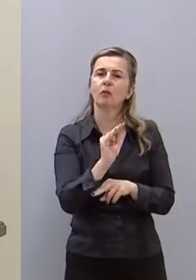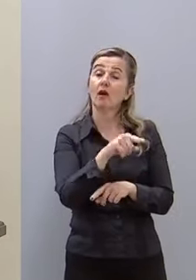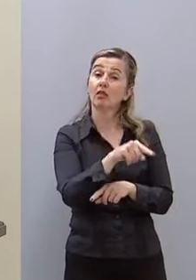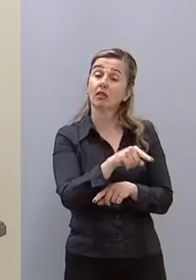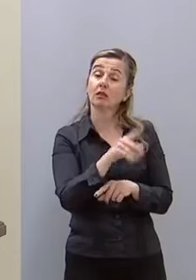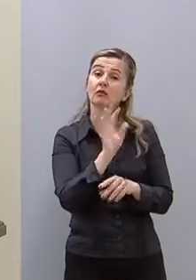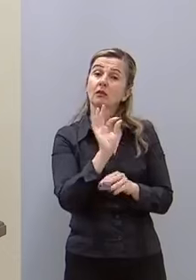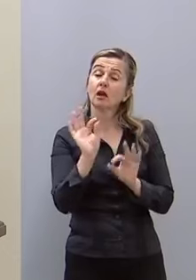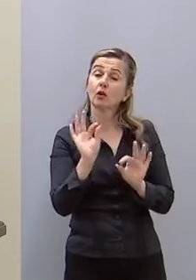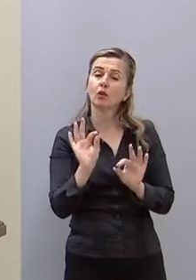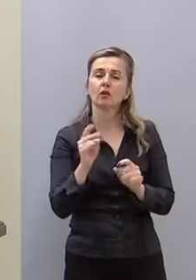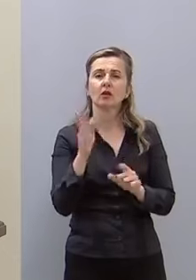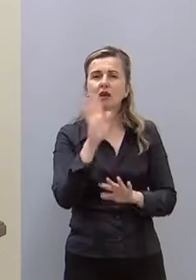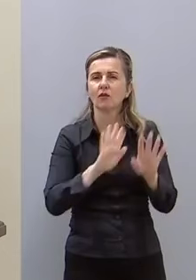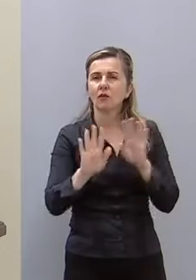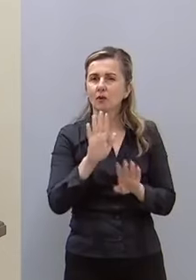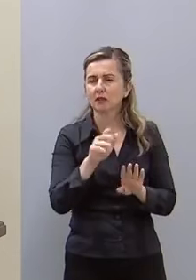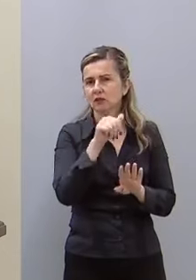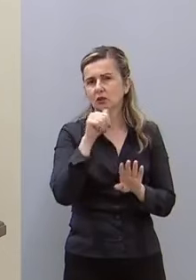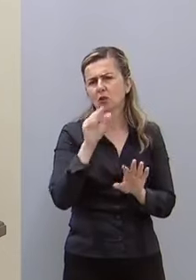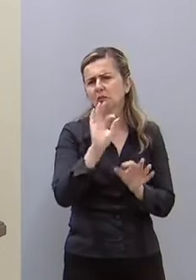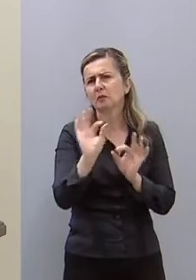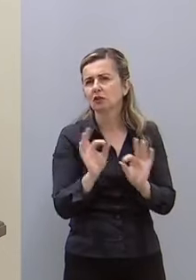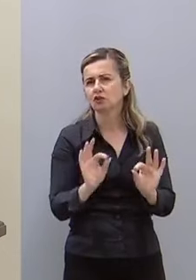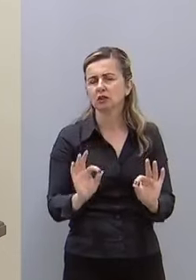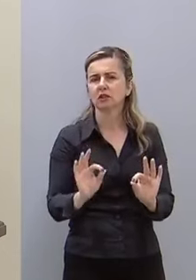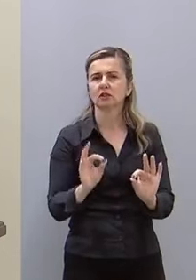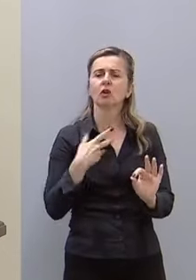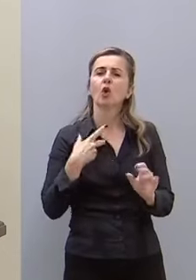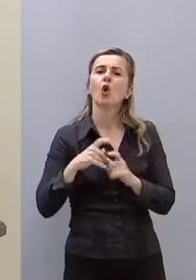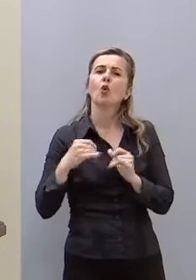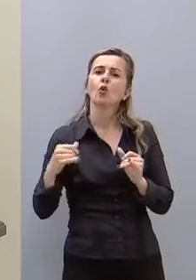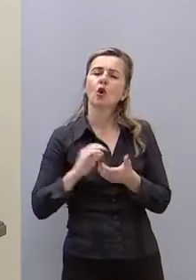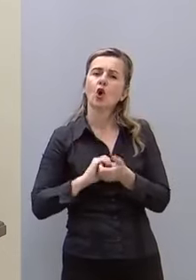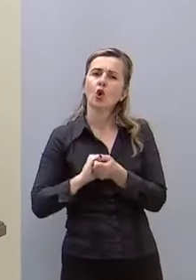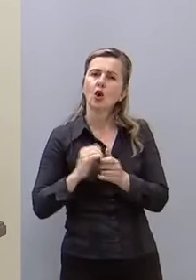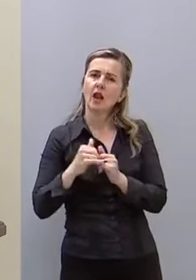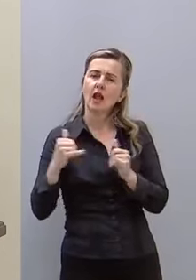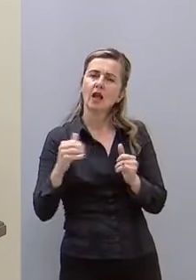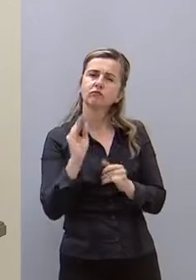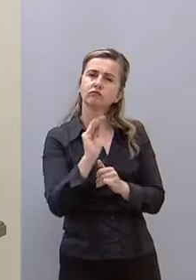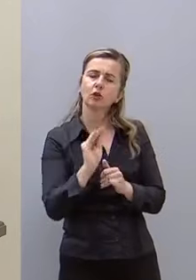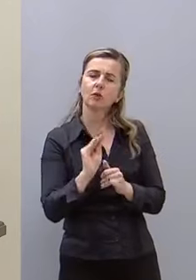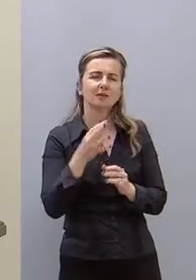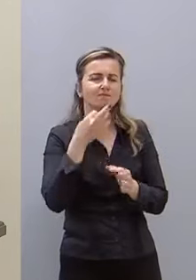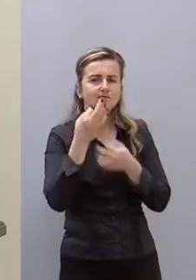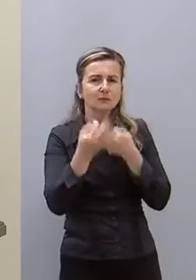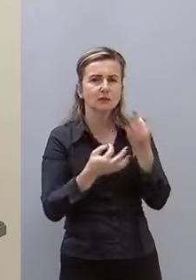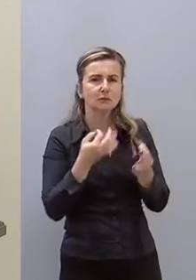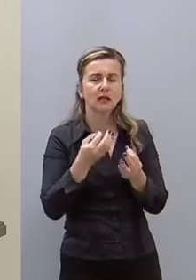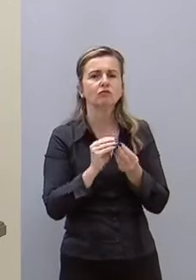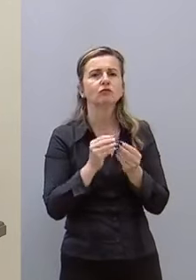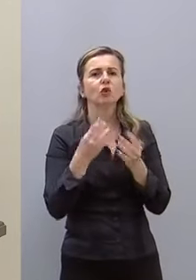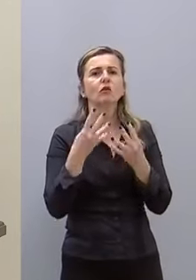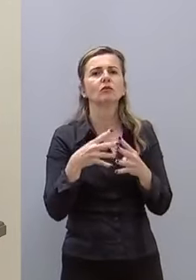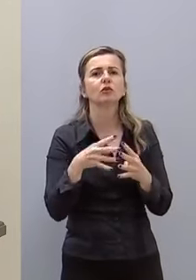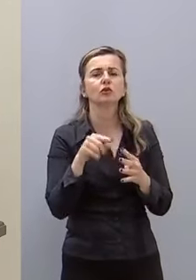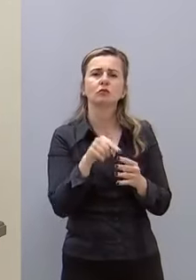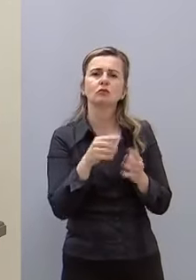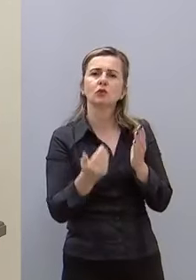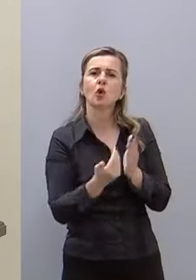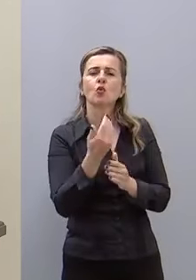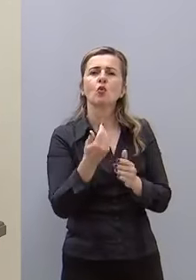alcune informazioni o precisazioni da un collega ad esempio ci viene chiesto di spiegare come funziona questo